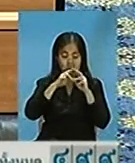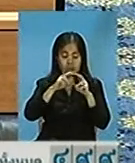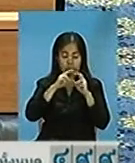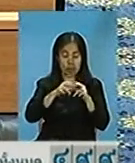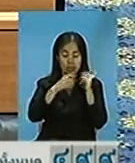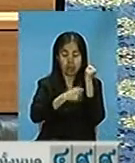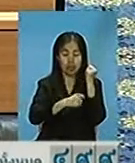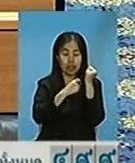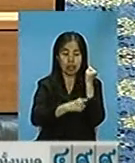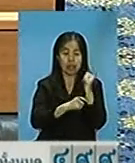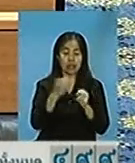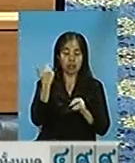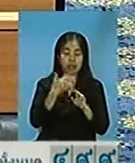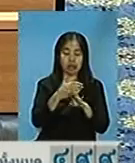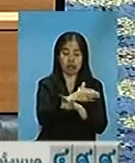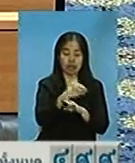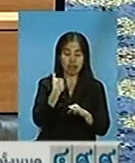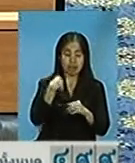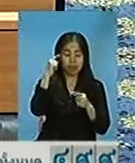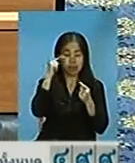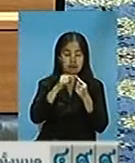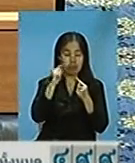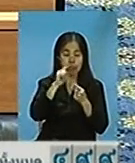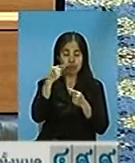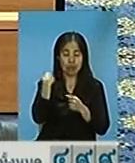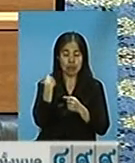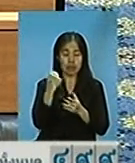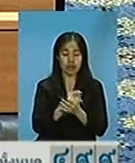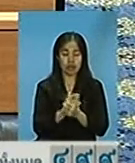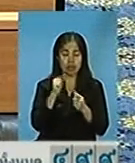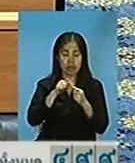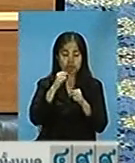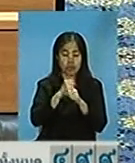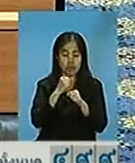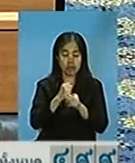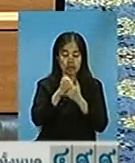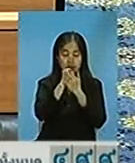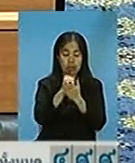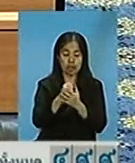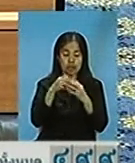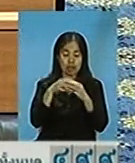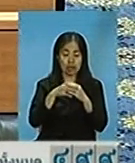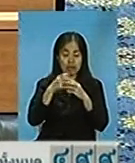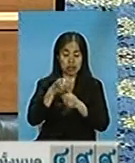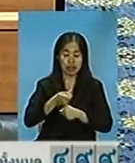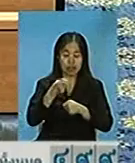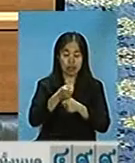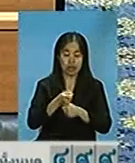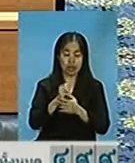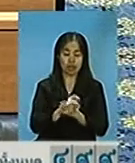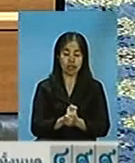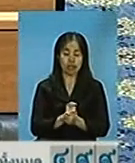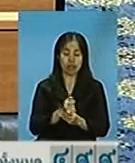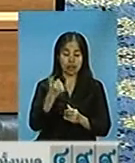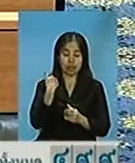แต่เดิมรัฐมีเจตนามีวัตถุประสงค์อย่างยิ่งที่จะช่วยเกษตรกรผม